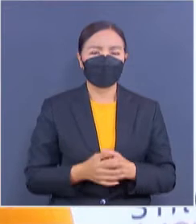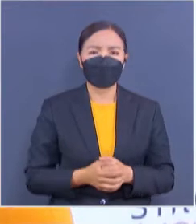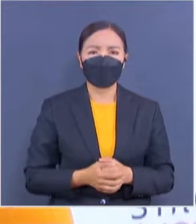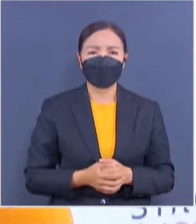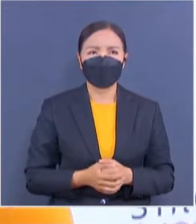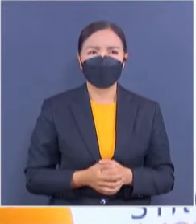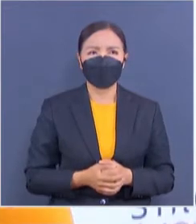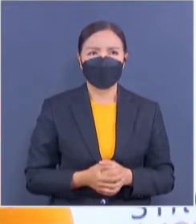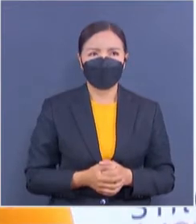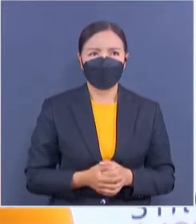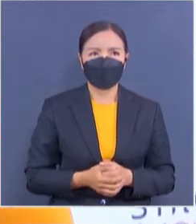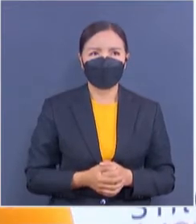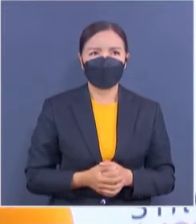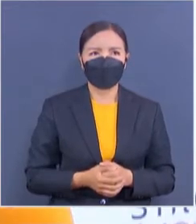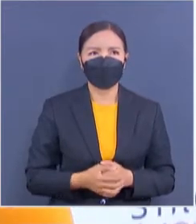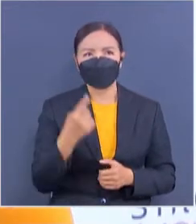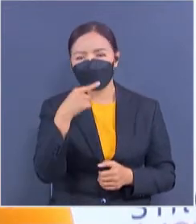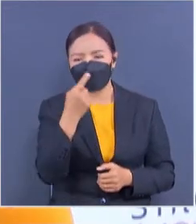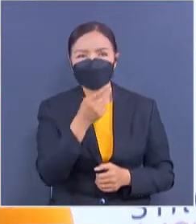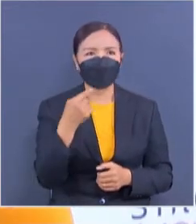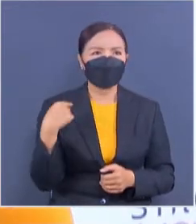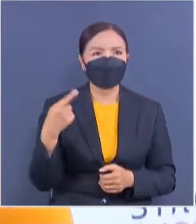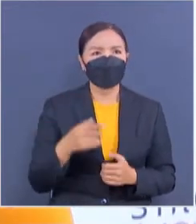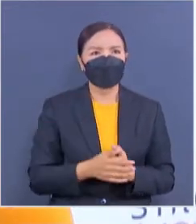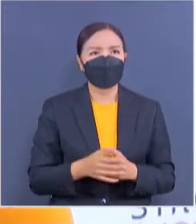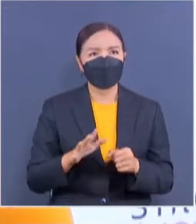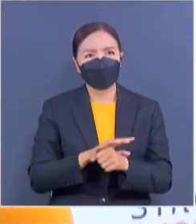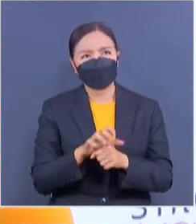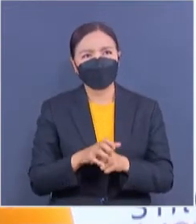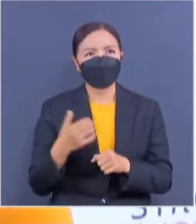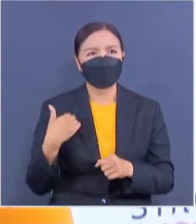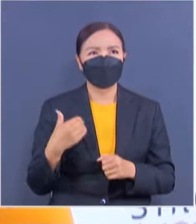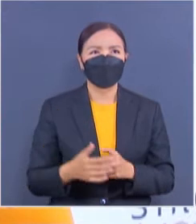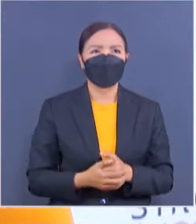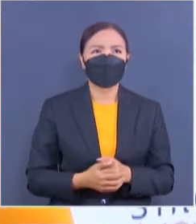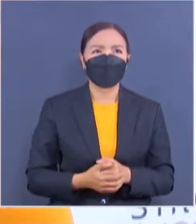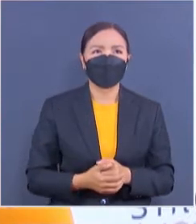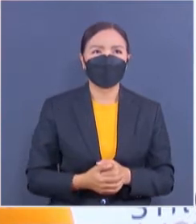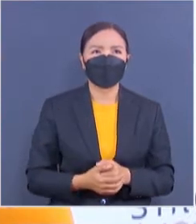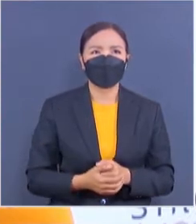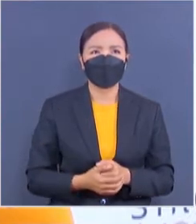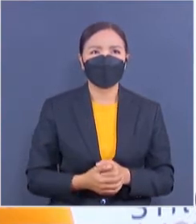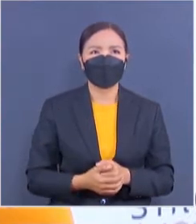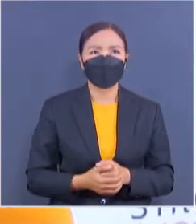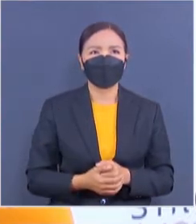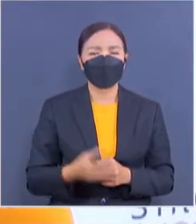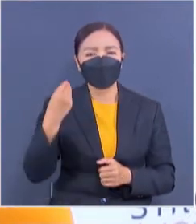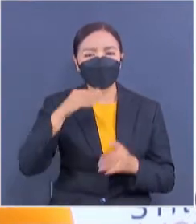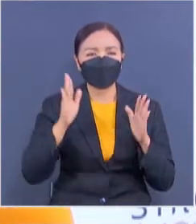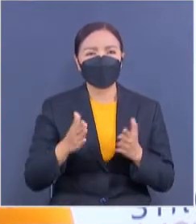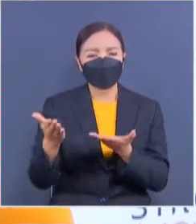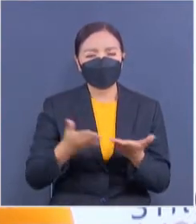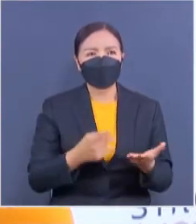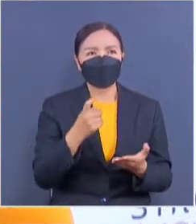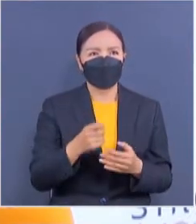เราควรมีใครบ้างแล้วว่าด้วยโควิดสถานการณ์โควิดด้วยบางทีเราไม่สามารถที่จะแบบทุกคนได้อะไรอย่างเงี้ย